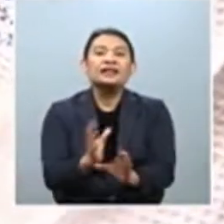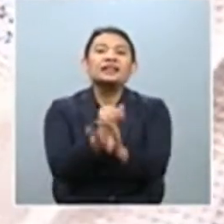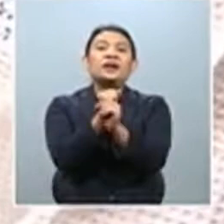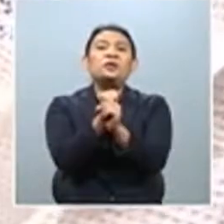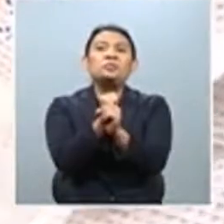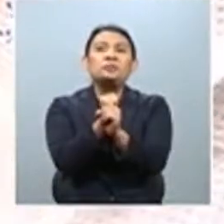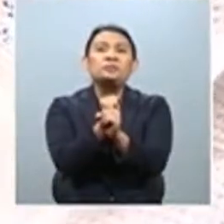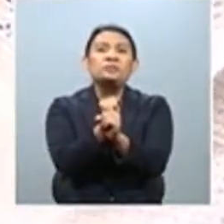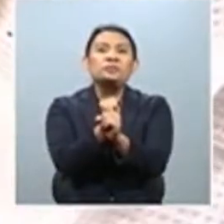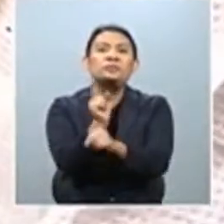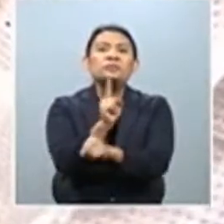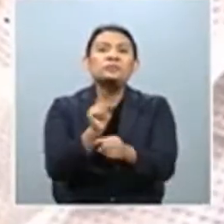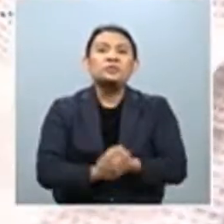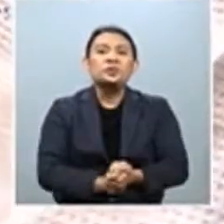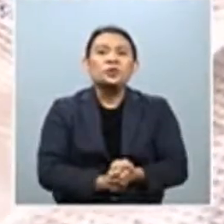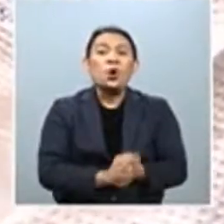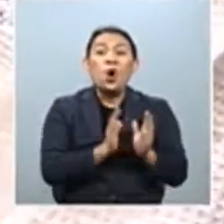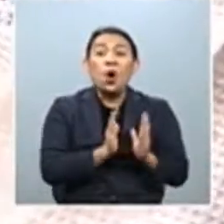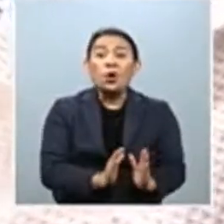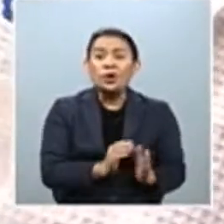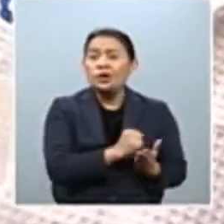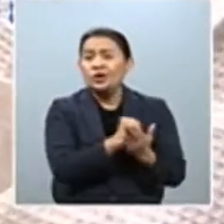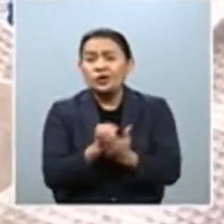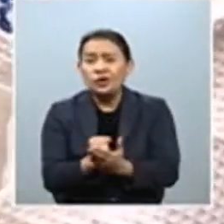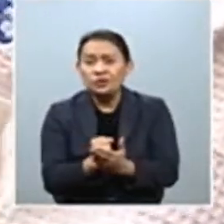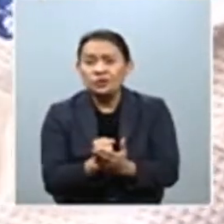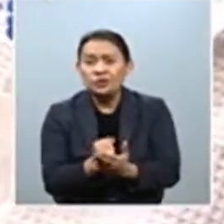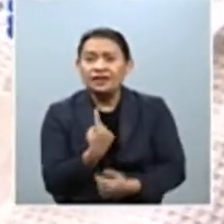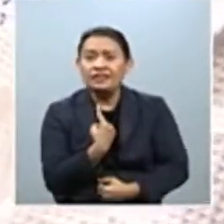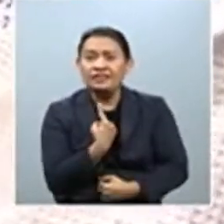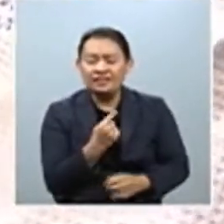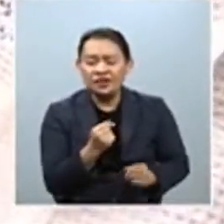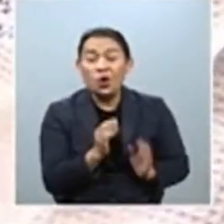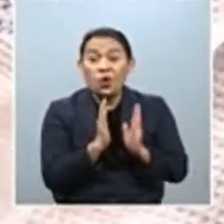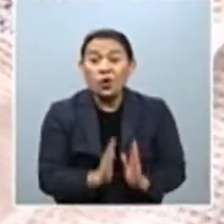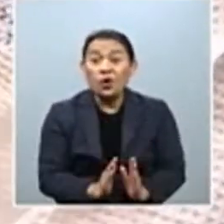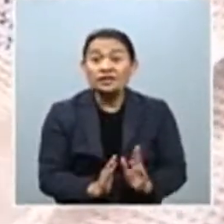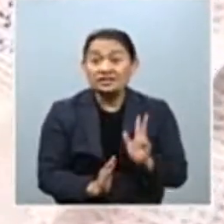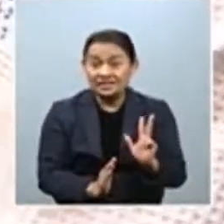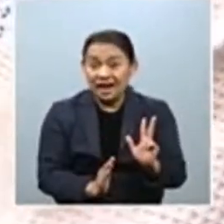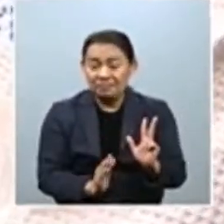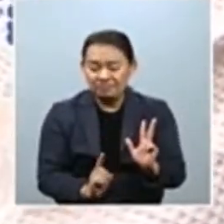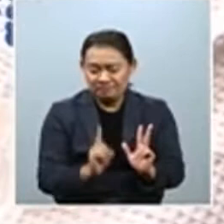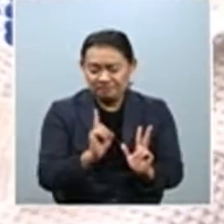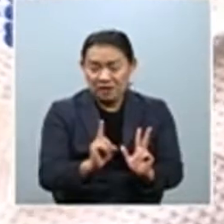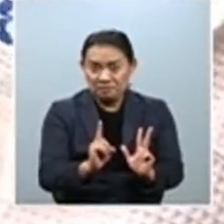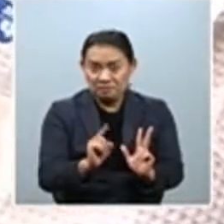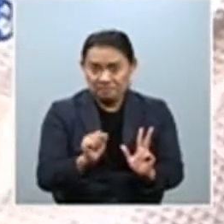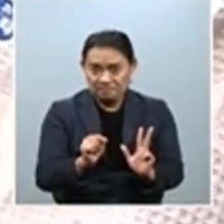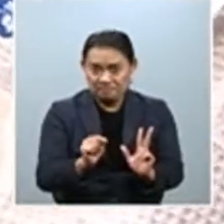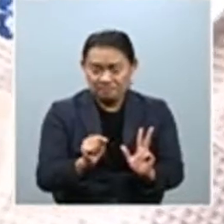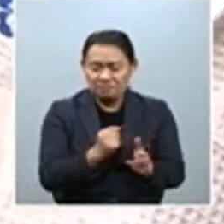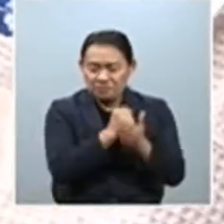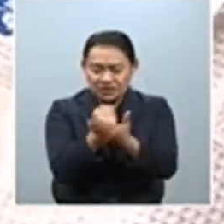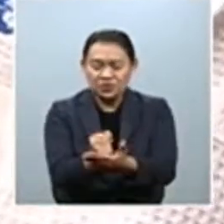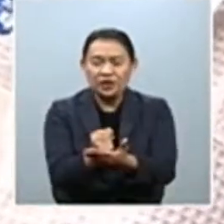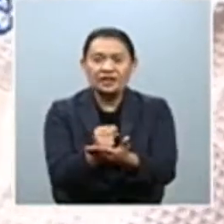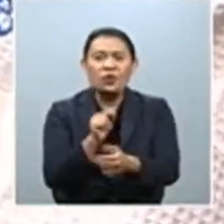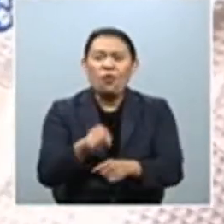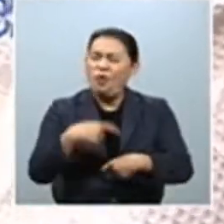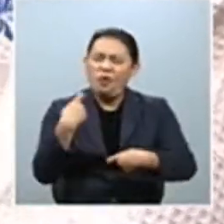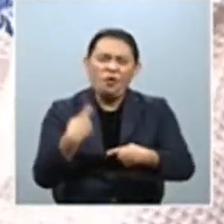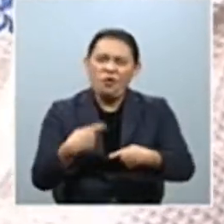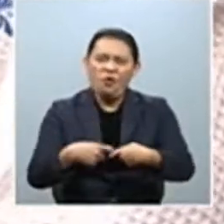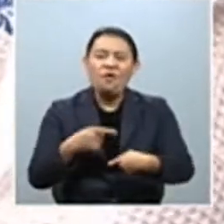านประกบเงือก1ตัวต่อทีมงานแบ็คสเตจ3คนอุ้มขึ้นมาข้างบนผมว่าไม่มีใครน่าจะยากกว่านี้